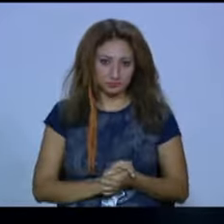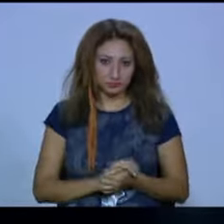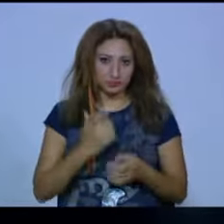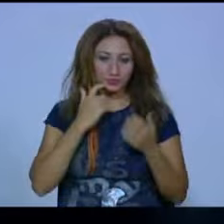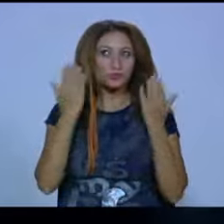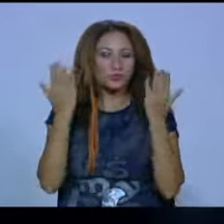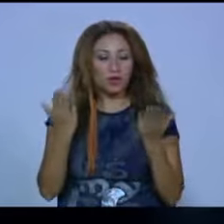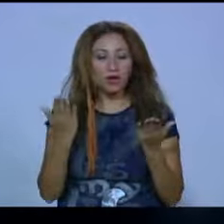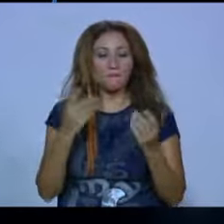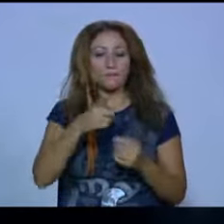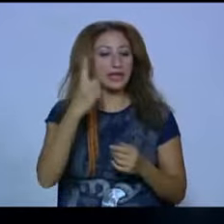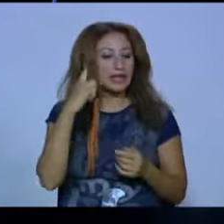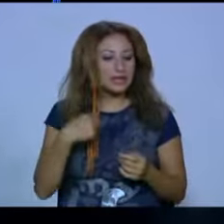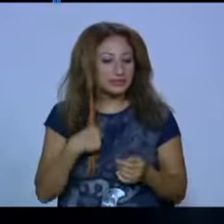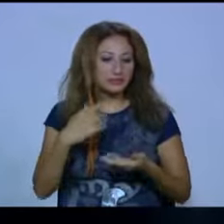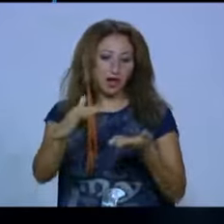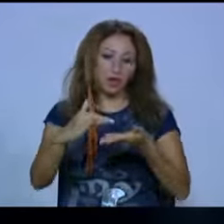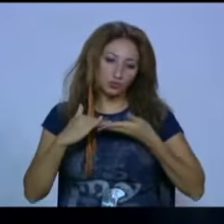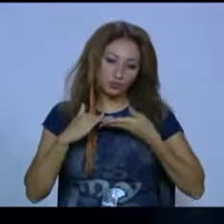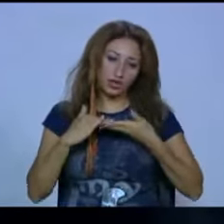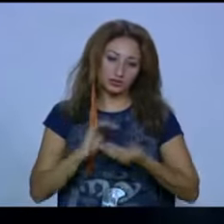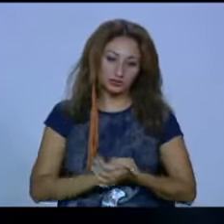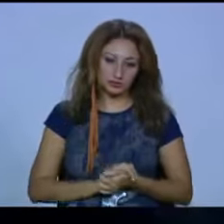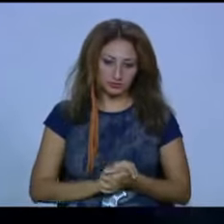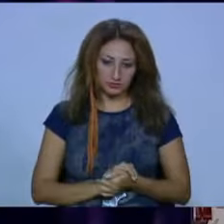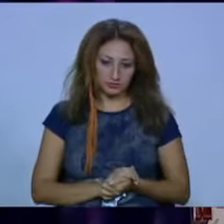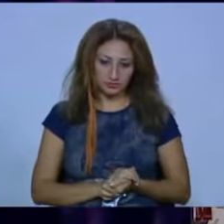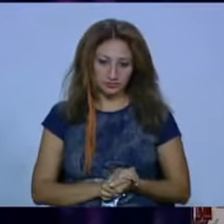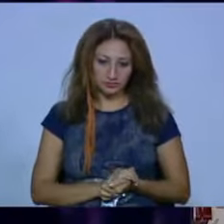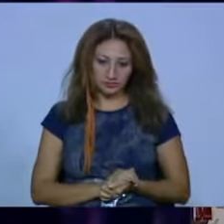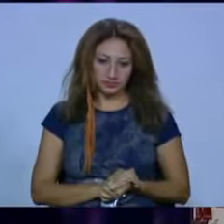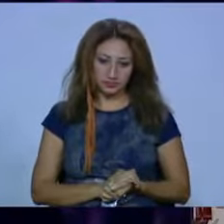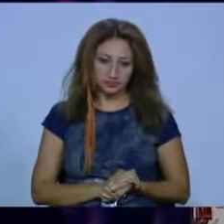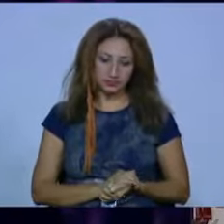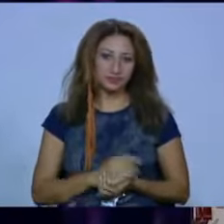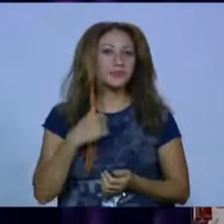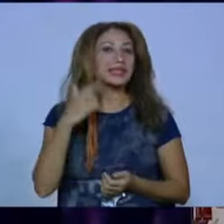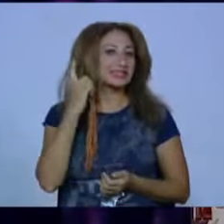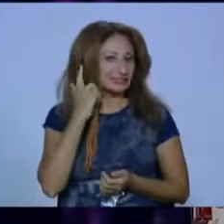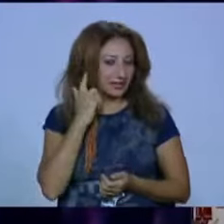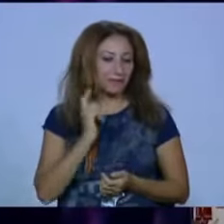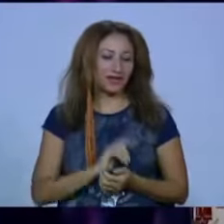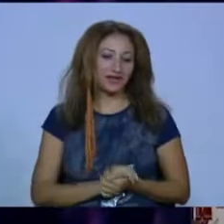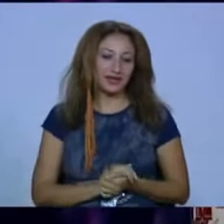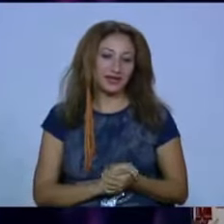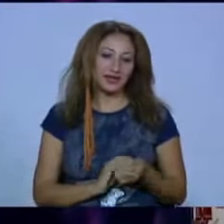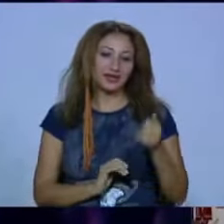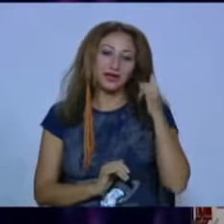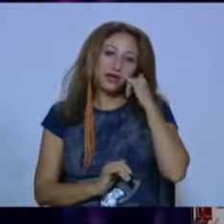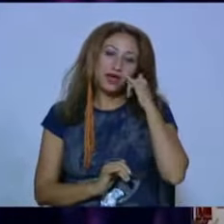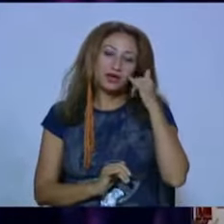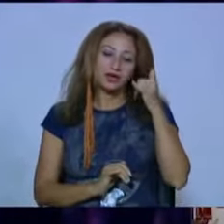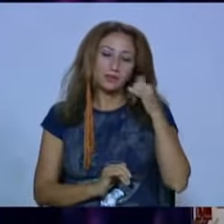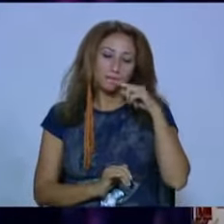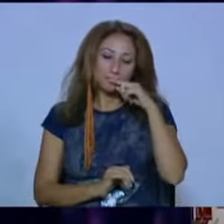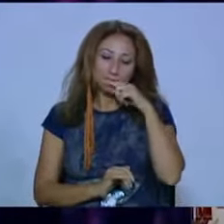من ربنا رسالتي توصل حضرتك، ويا رب تسمعها. سمعتها والله. طب احنا معانا تليفونها،